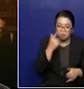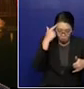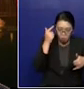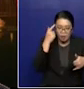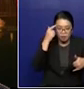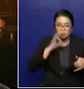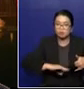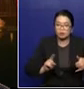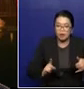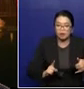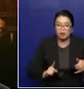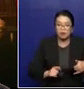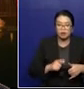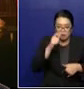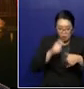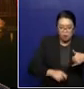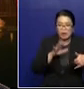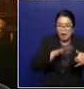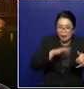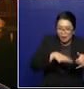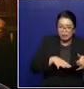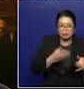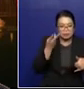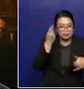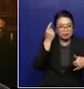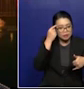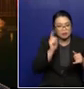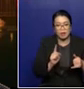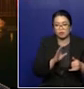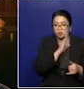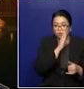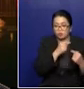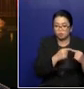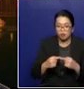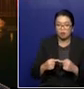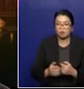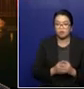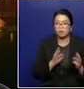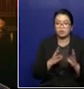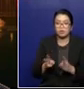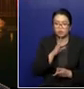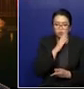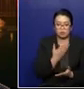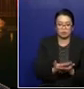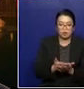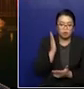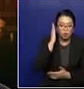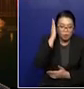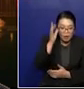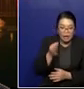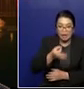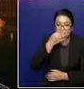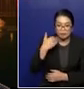นมันยังมีวิธีคิดต่อไปอีกนะฮะว่าถ้าเกิดสมมุติอ่ะเขาเกิดไปได้งานล่ะธุ